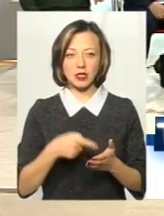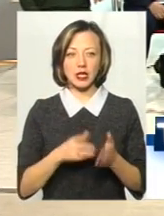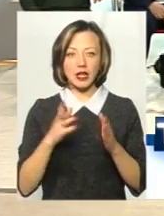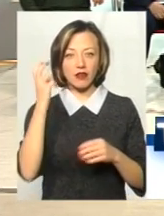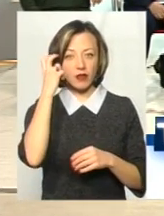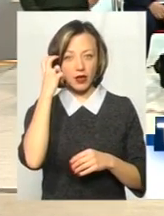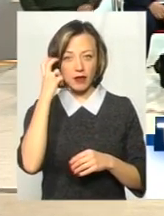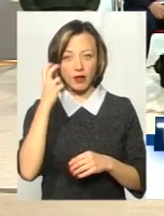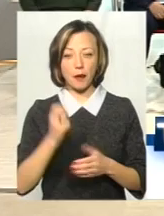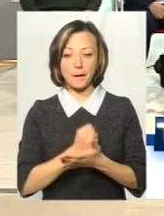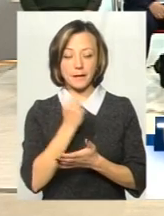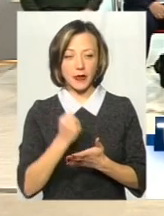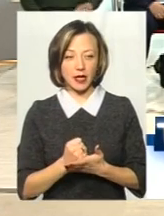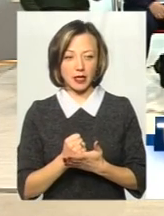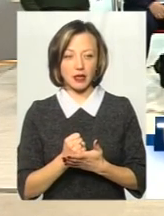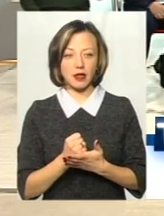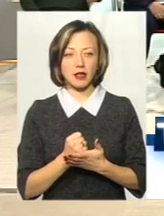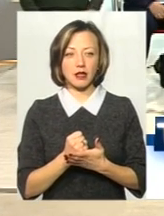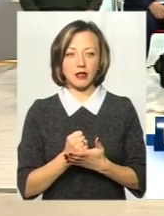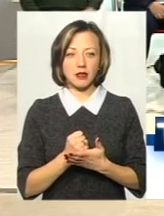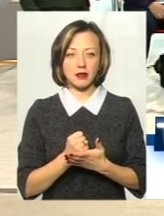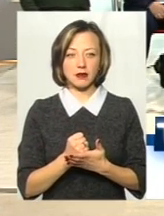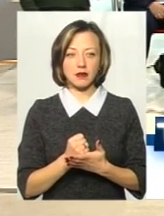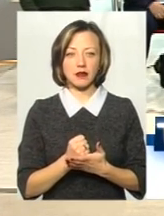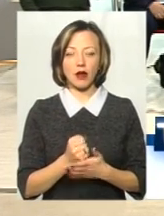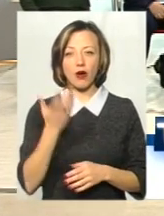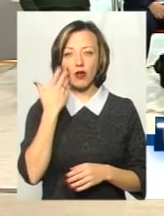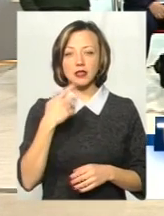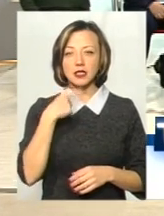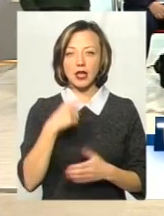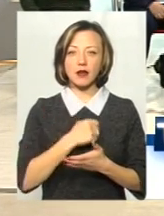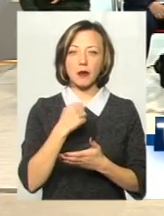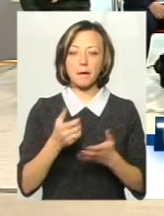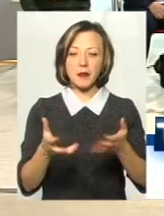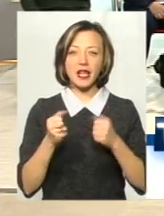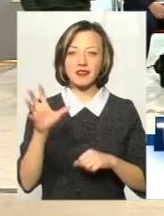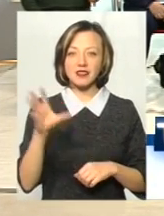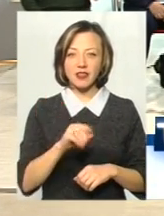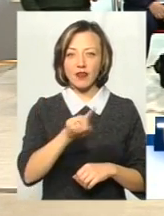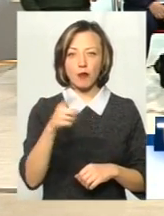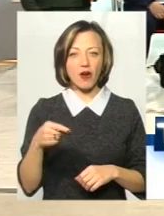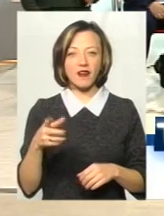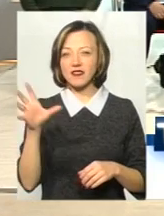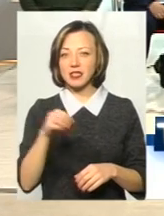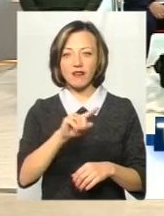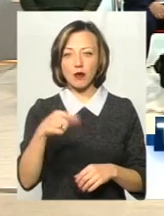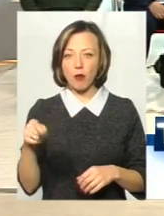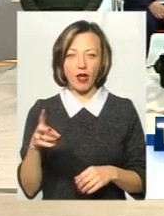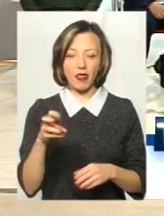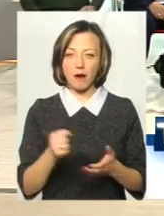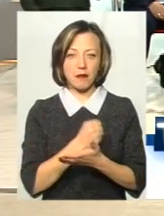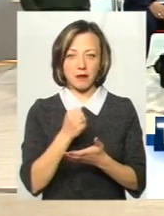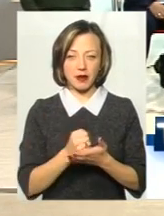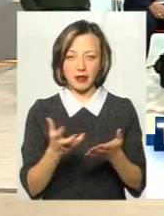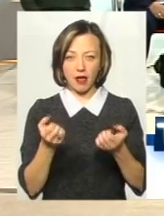в Києві прийняли не всі. Всі вимоги тоді? Бо коли сказали, що прийняли всі вимоги, майже то всі. Всі вимоги не прийняли. Майже всі.